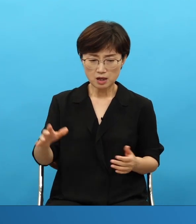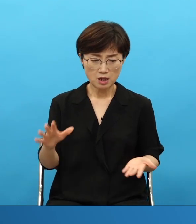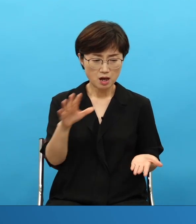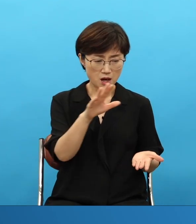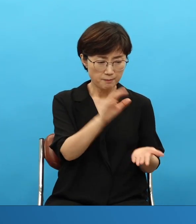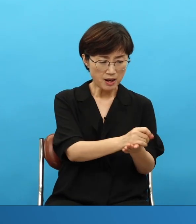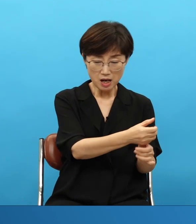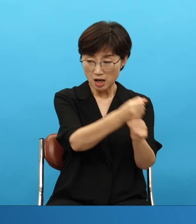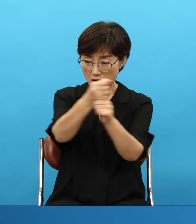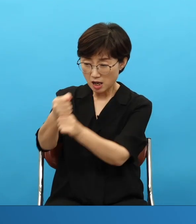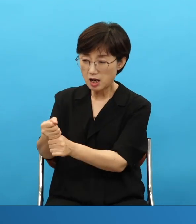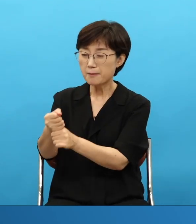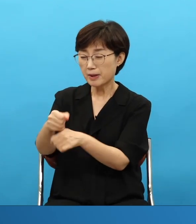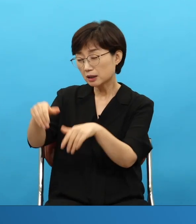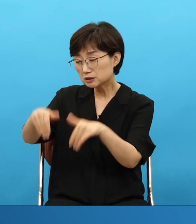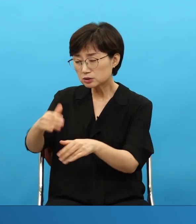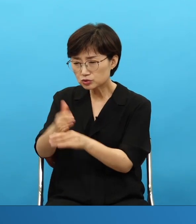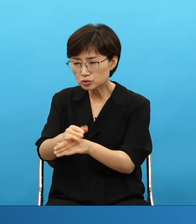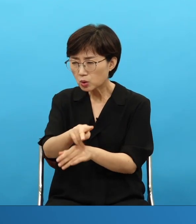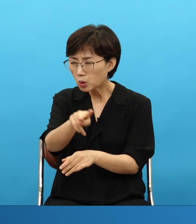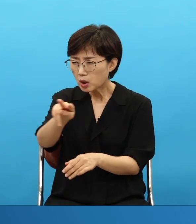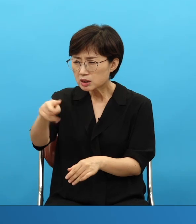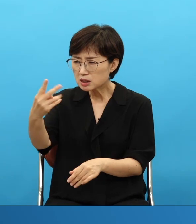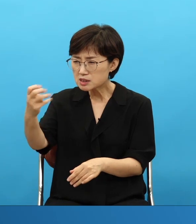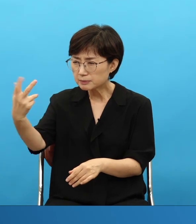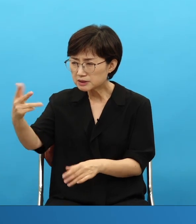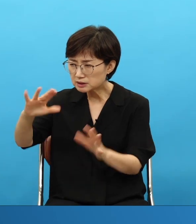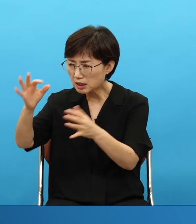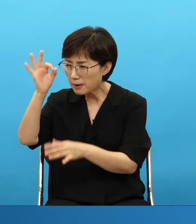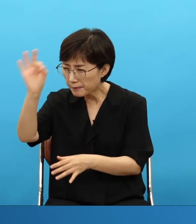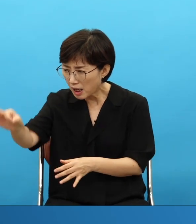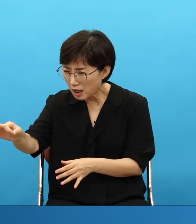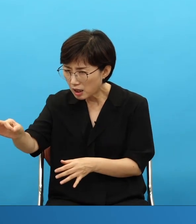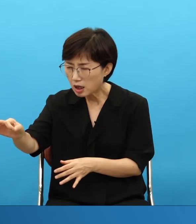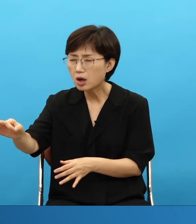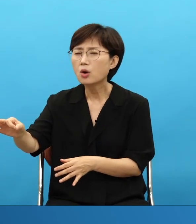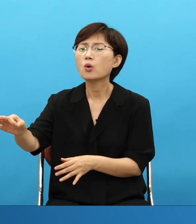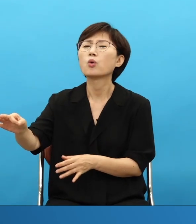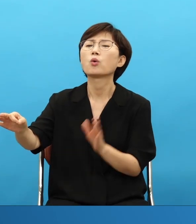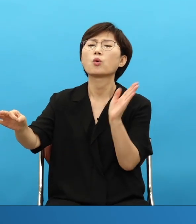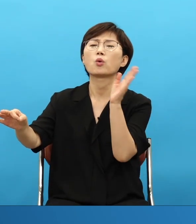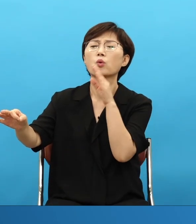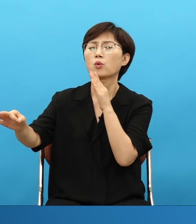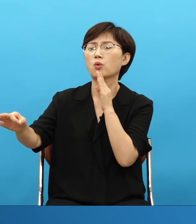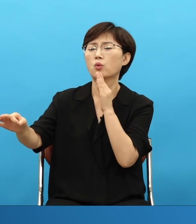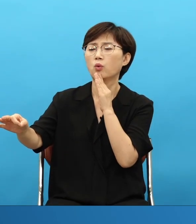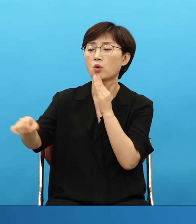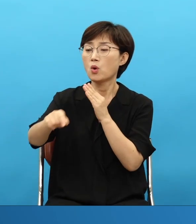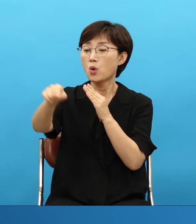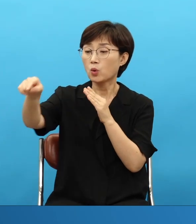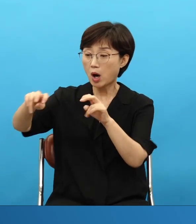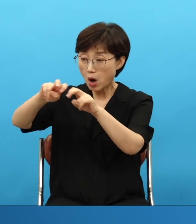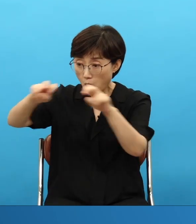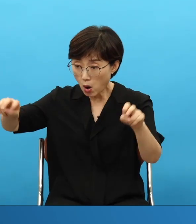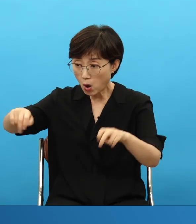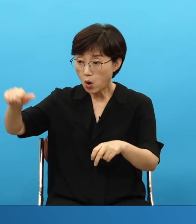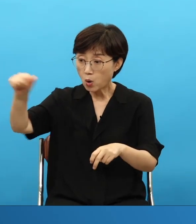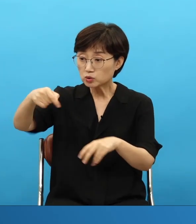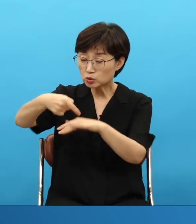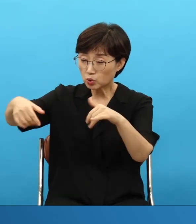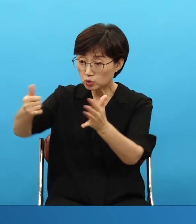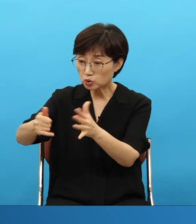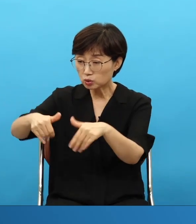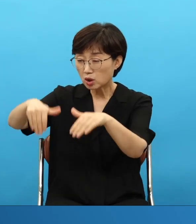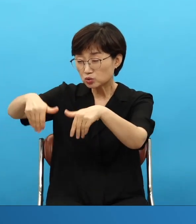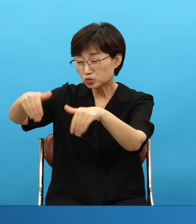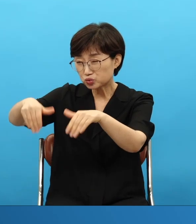움직이는 바벨론 봤지? You saw Babylon moving 127 provinces. 거기에 5천 종족과 종노릇하고 인신매매로